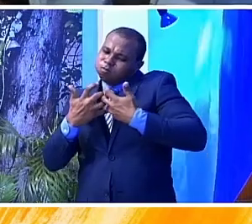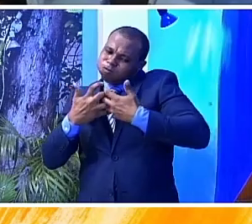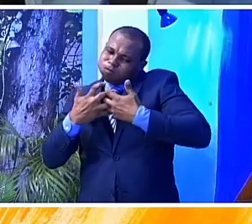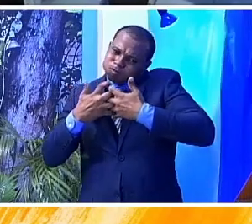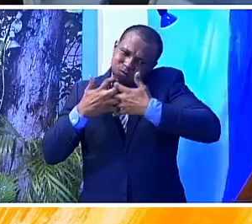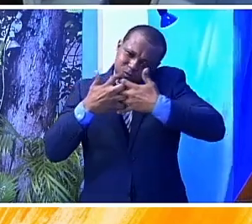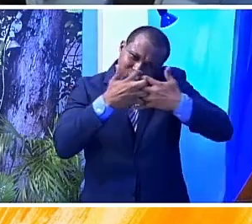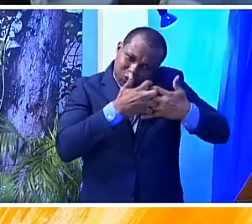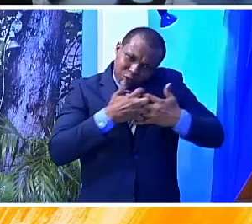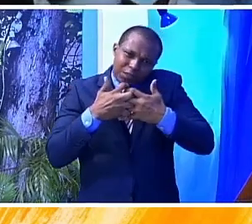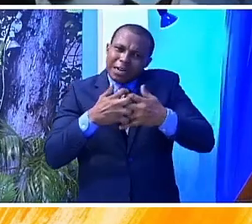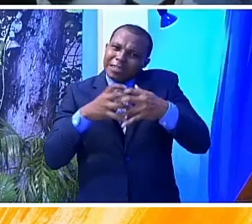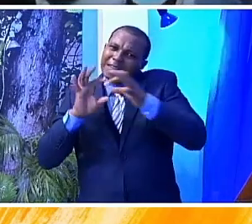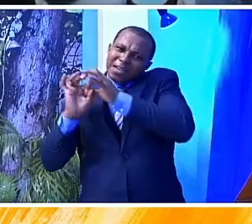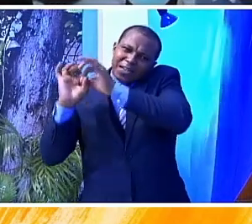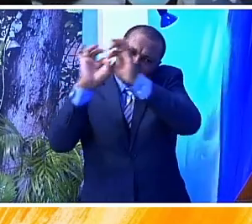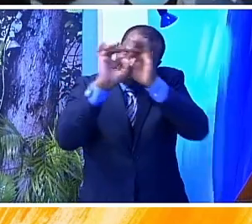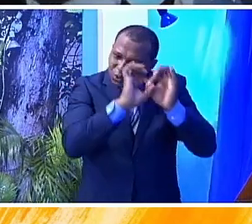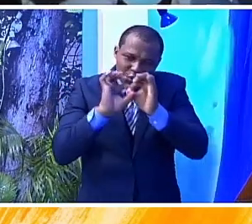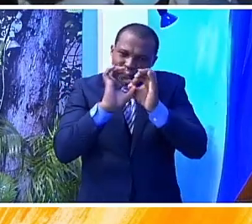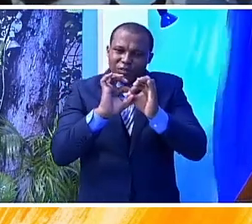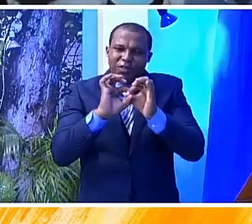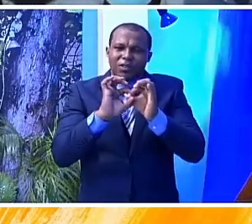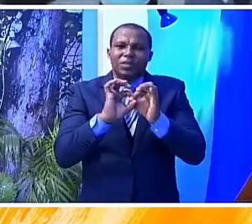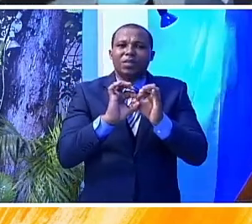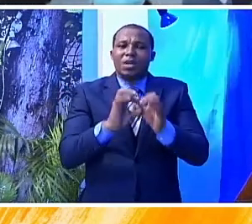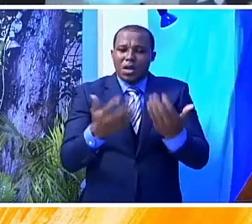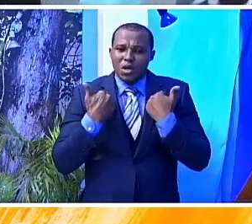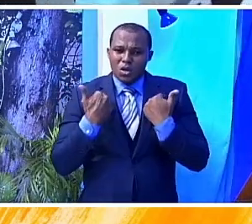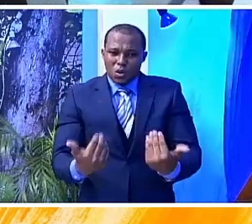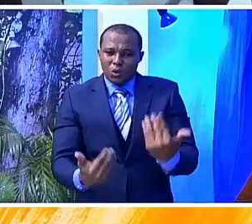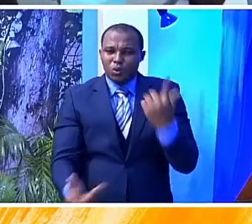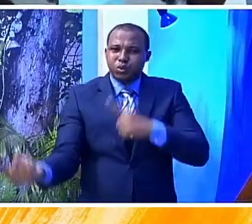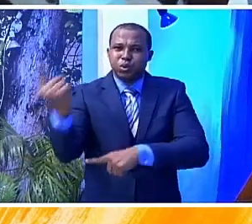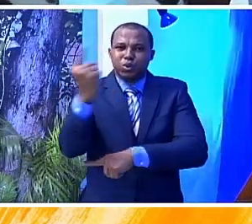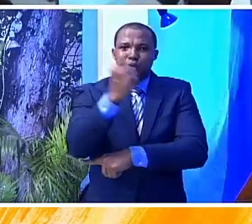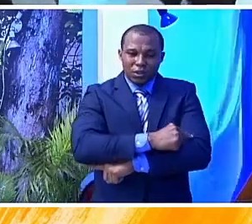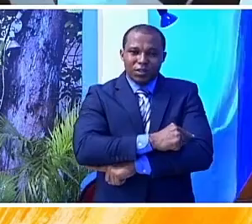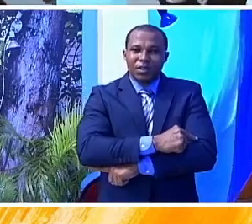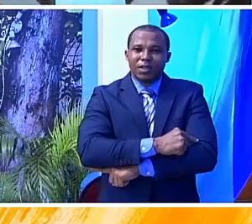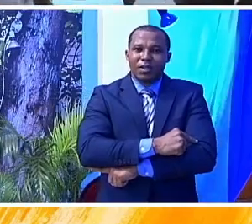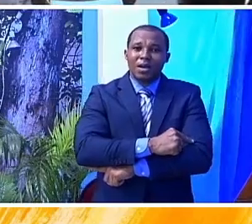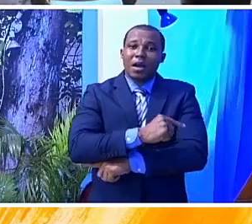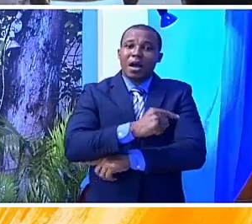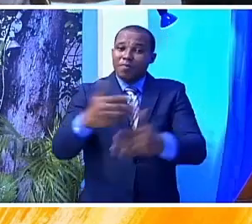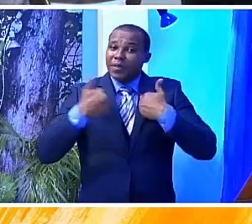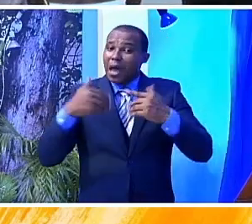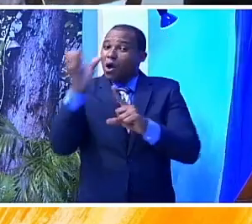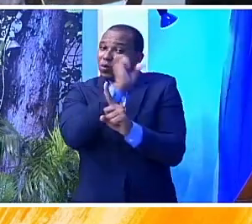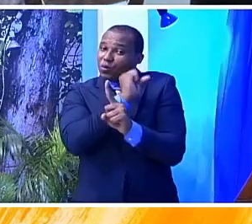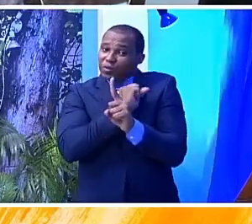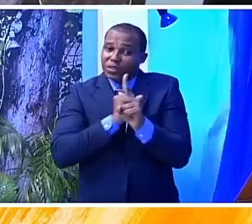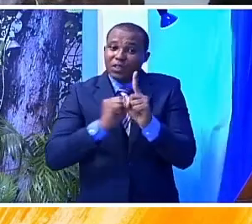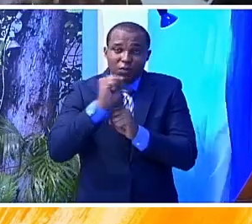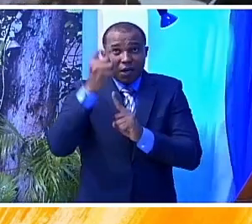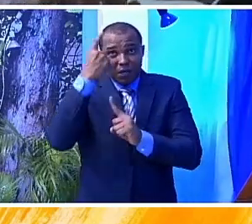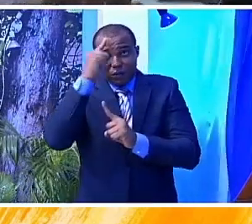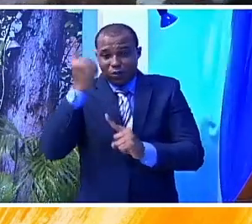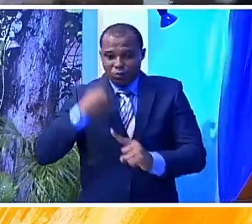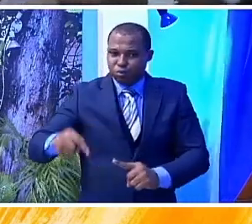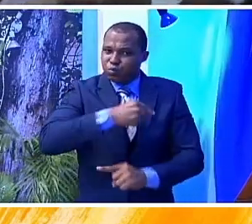de solidarité, c'est avec Frémio. Je dis, mais on occasion nous joindre. C'est une mauvaise occasion, mais c'est une occasion quand même